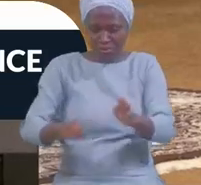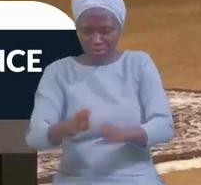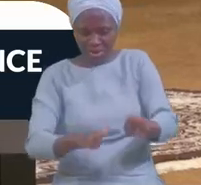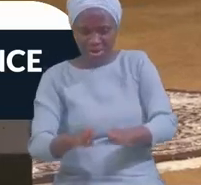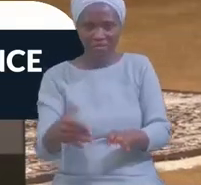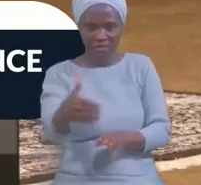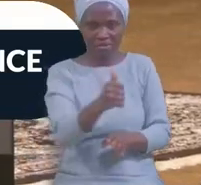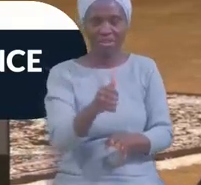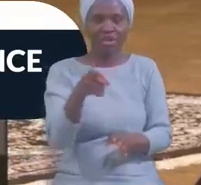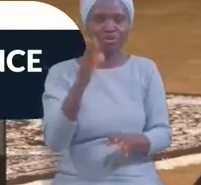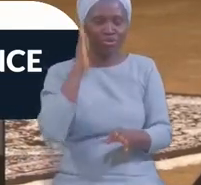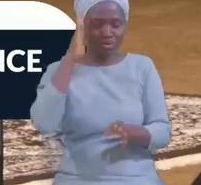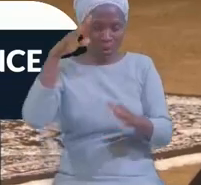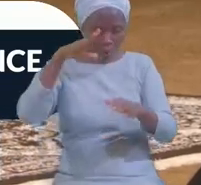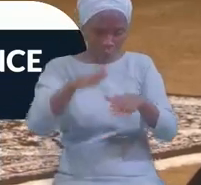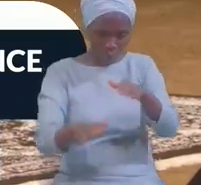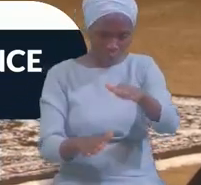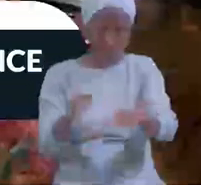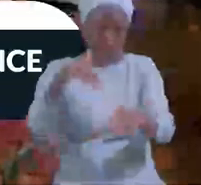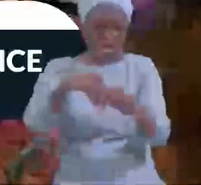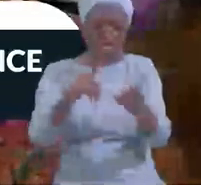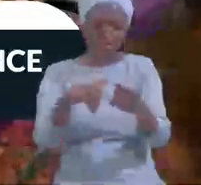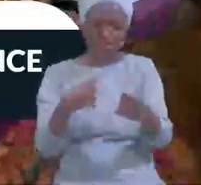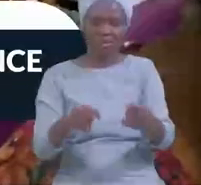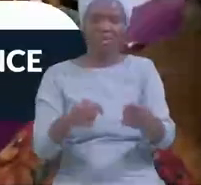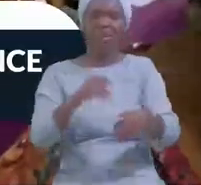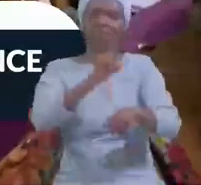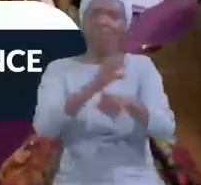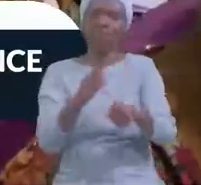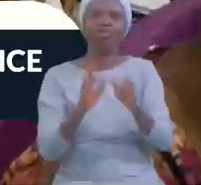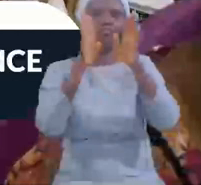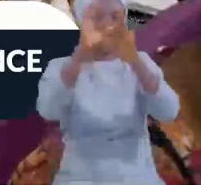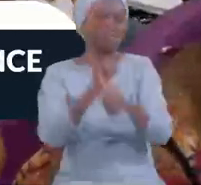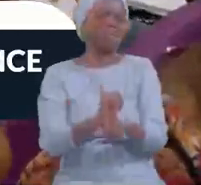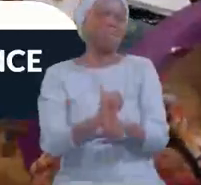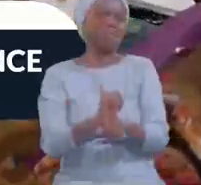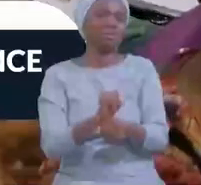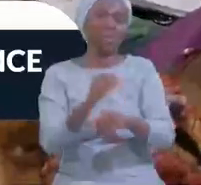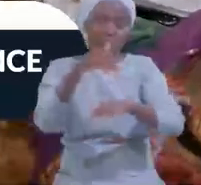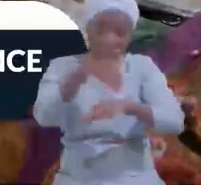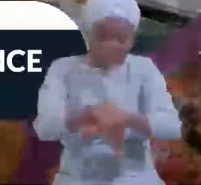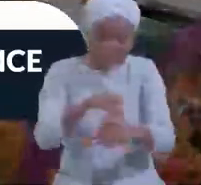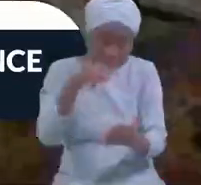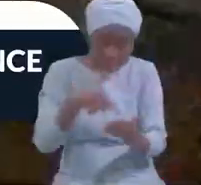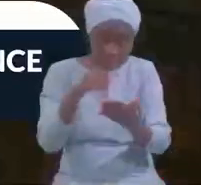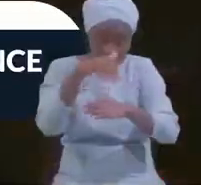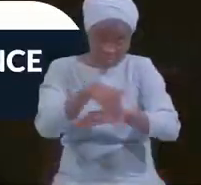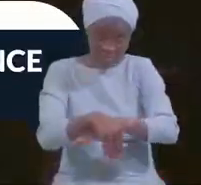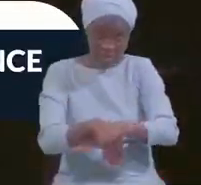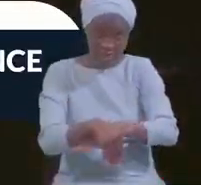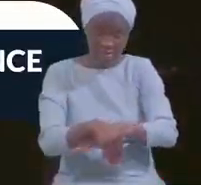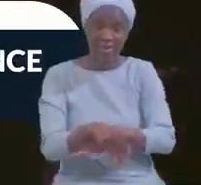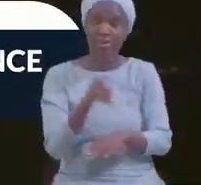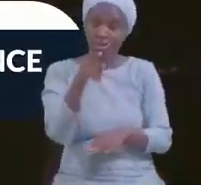marchez vers l'accomplissement des miracles. Ce soir, je dis ce soir, vous allez